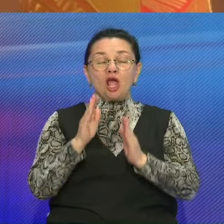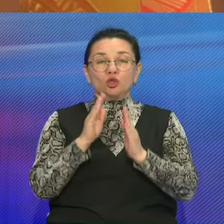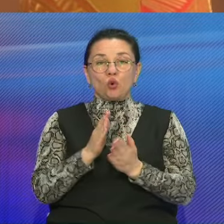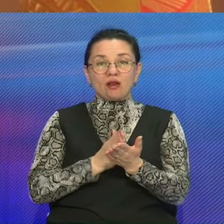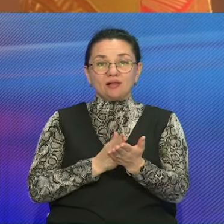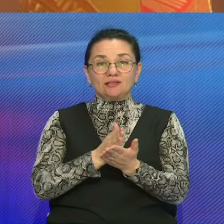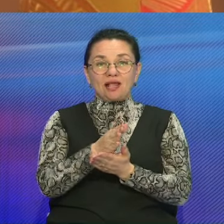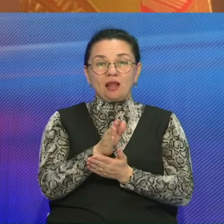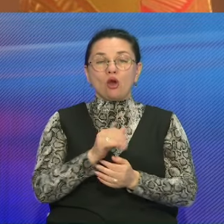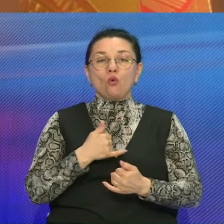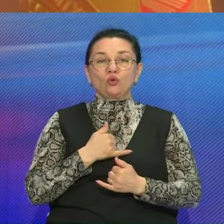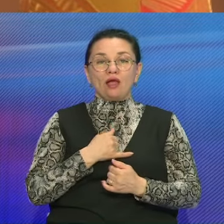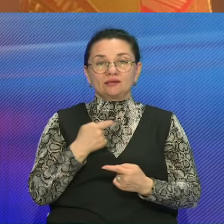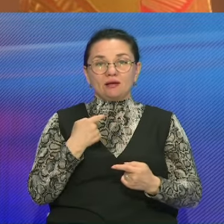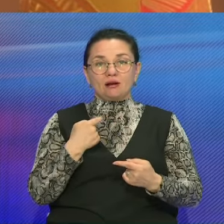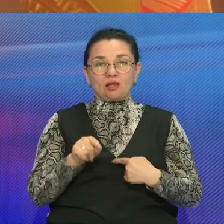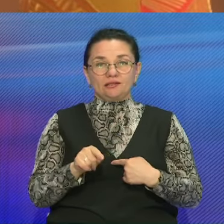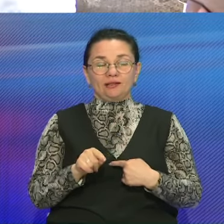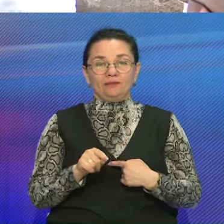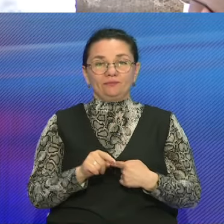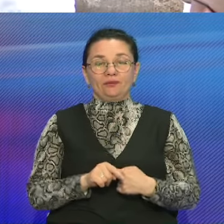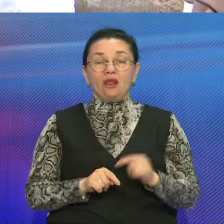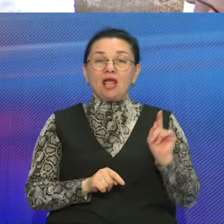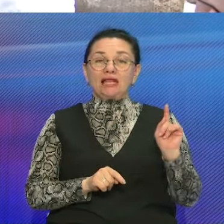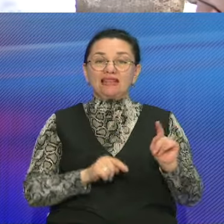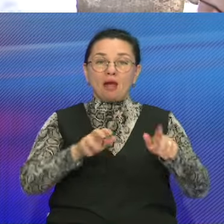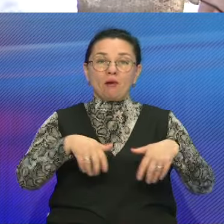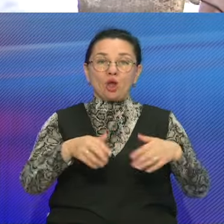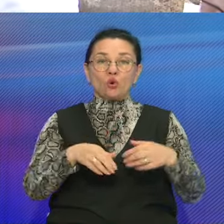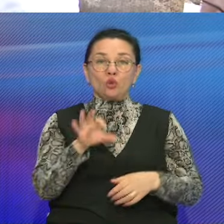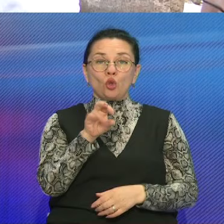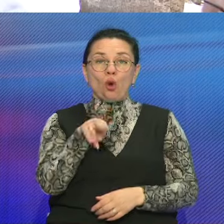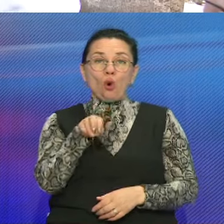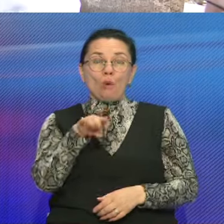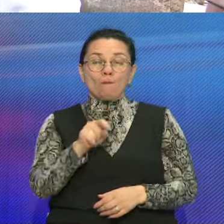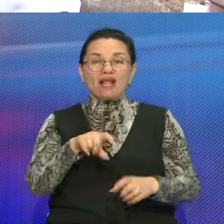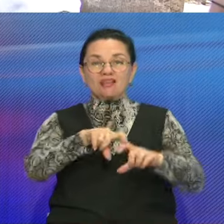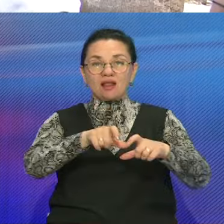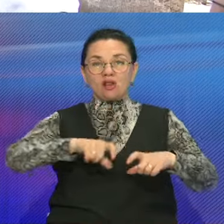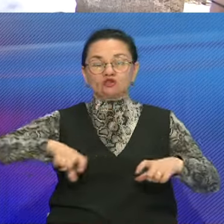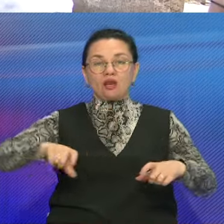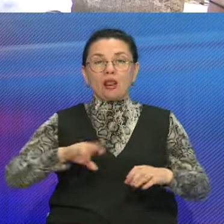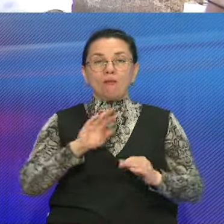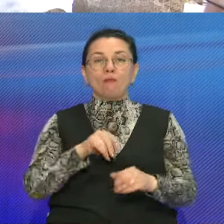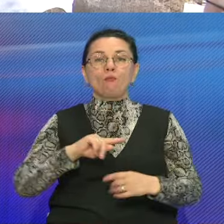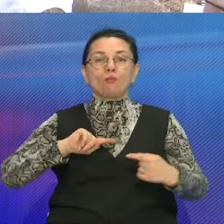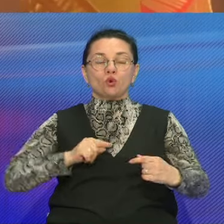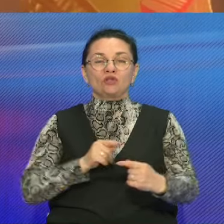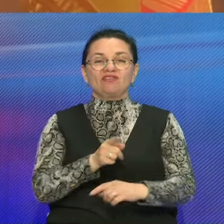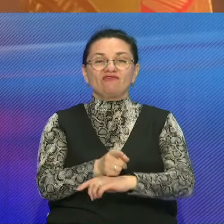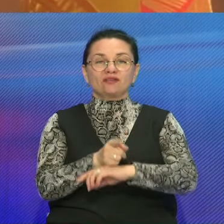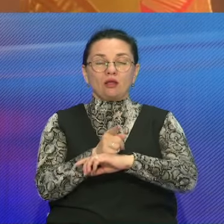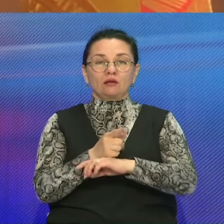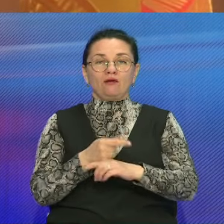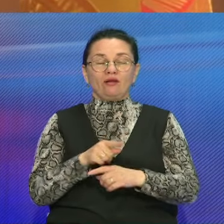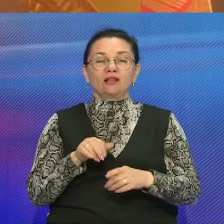нас совершенно разные. Там роют окопы, траншеи, противотанковый прочь, увеличивают